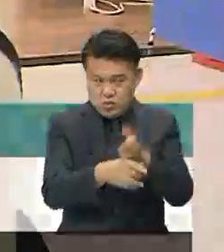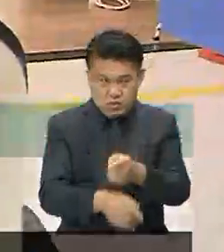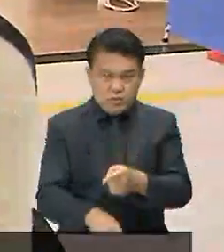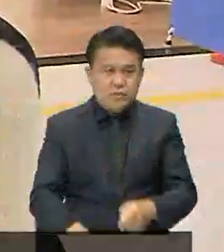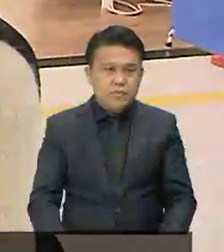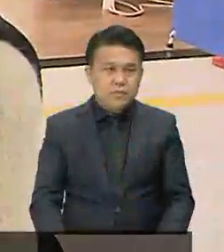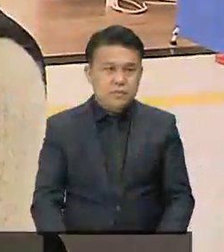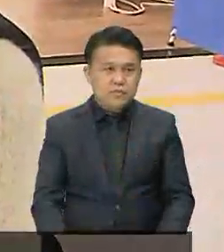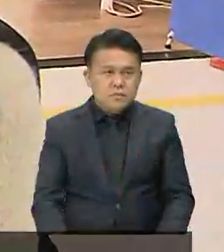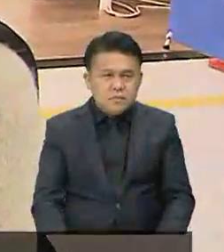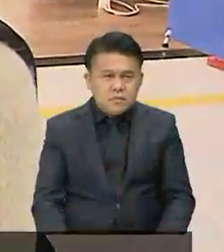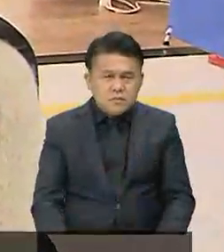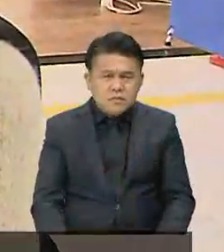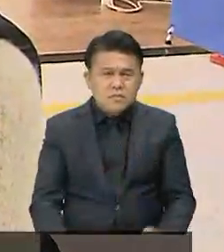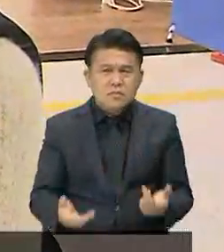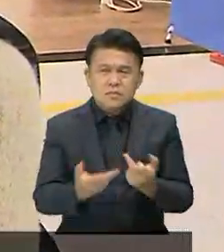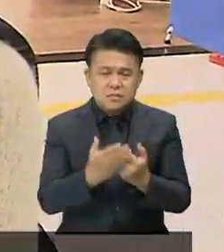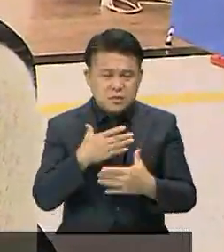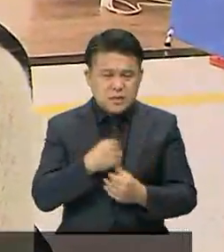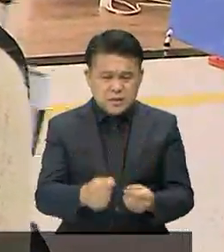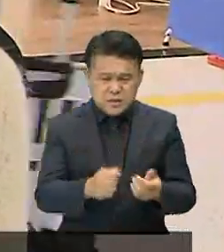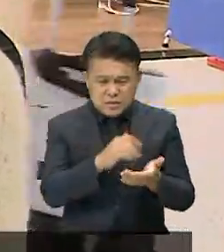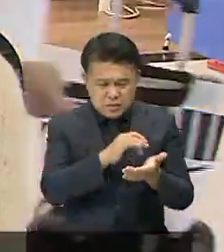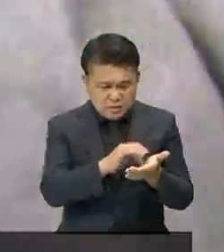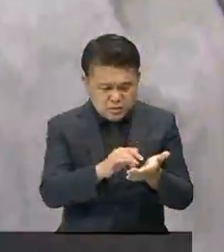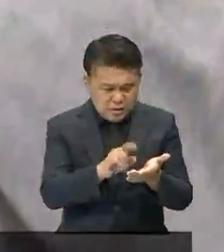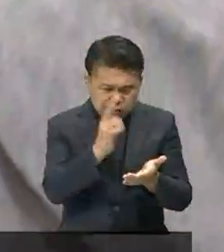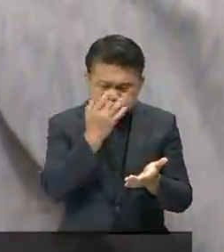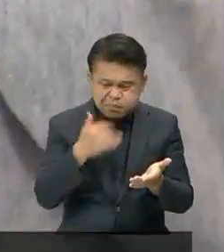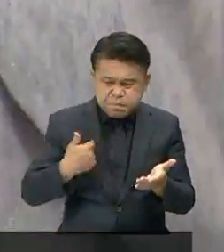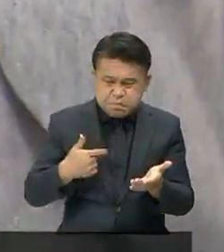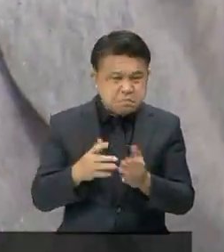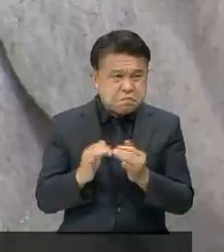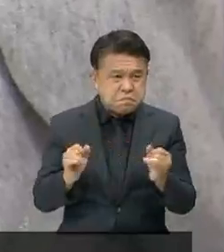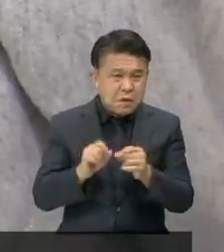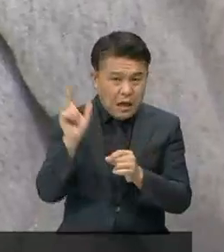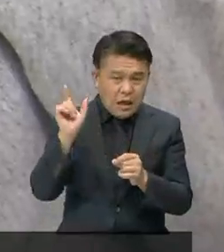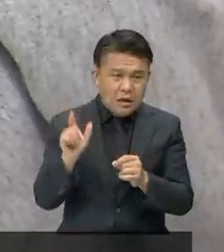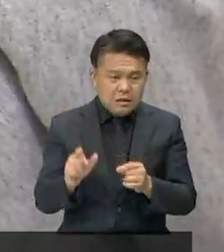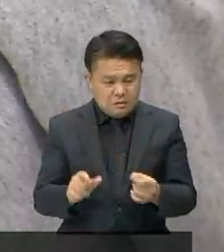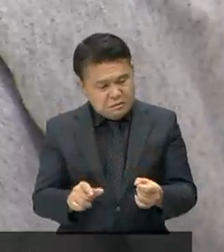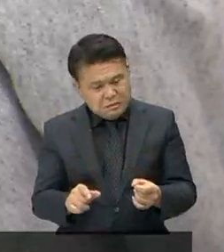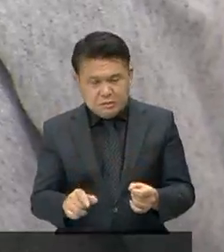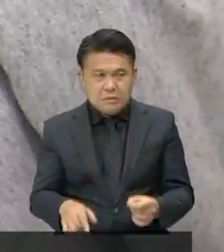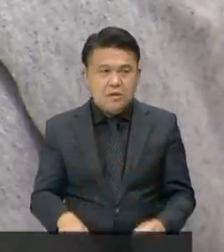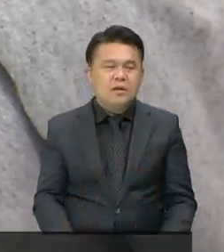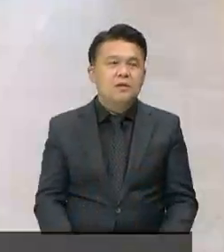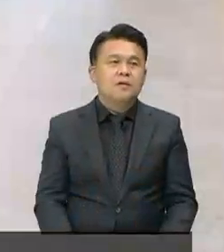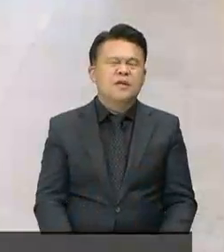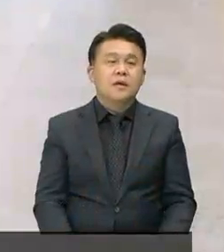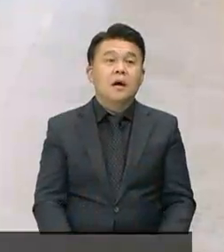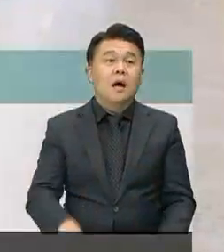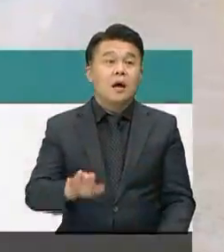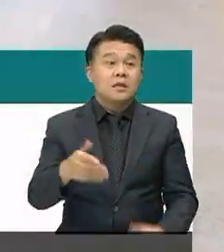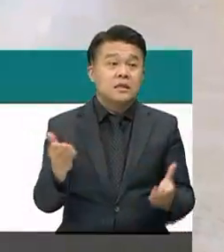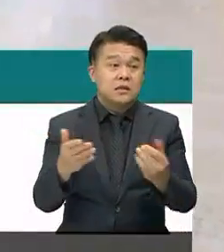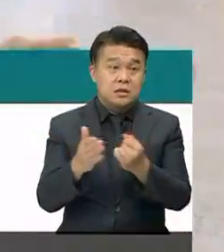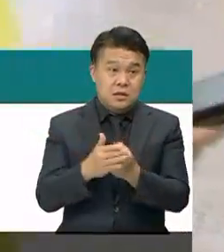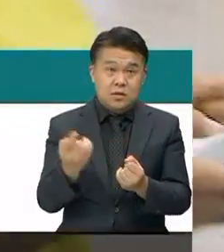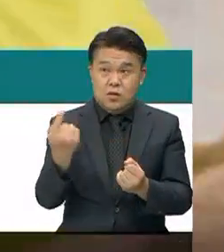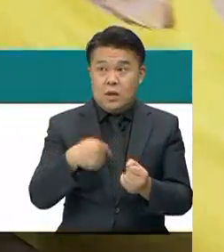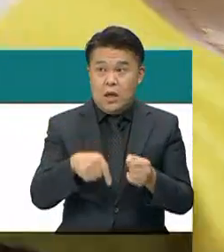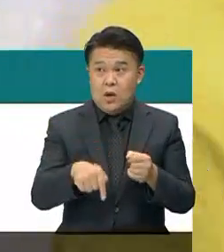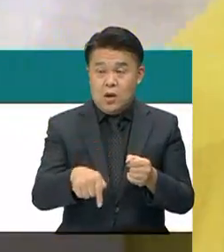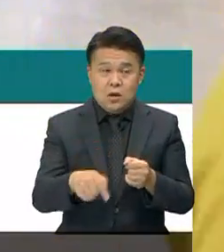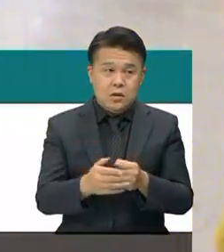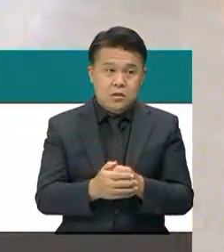계속됩니다. 하지만 제주 안심 코드를 잘 모르는 방문객이 여전히 많습니다. 일 때문에 업무차